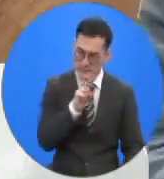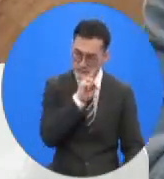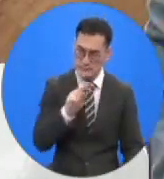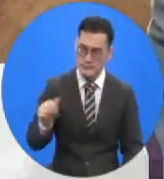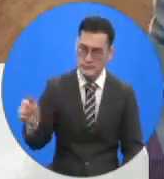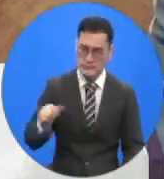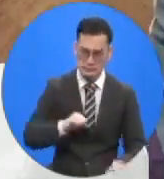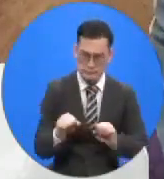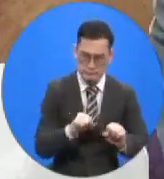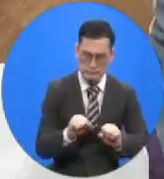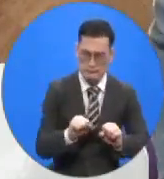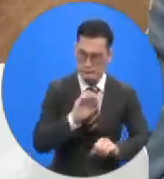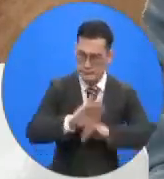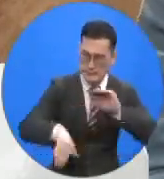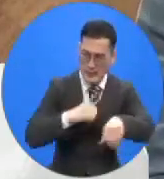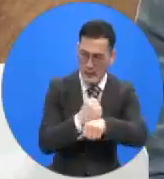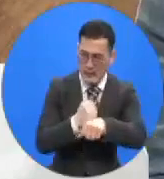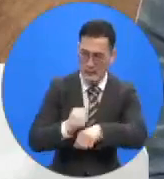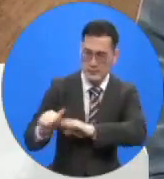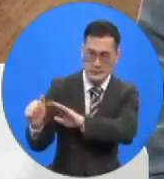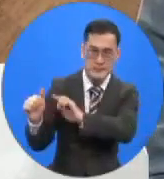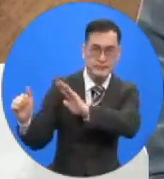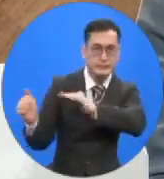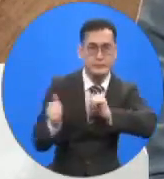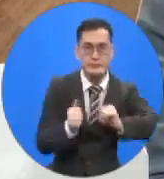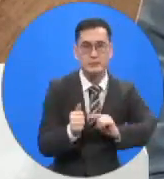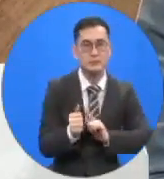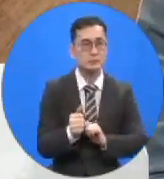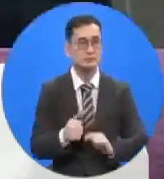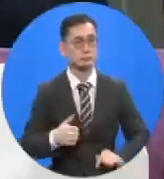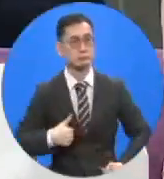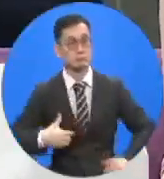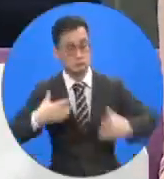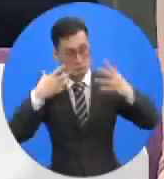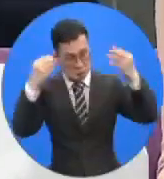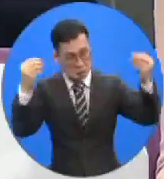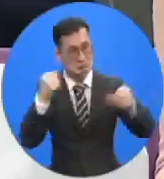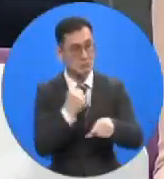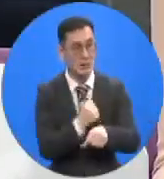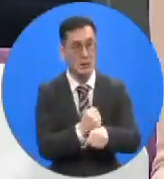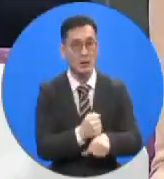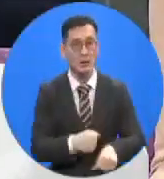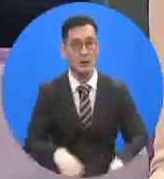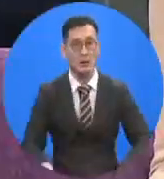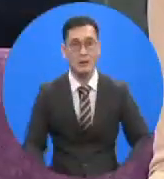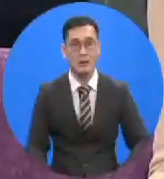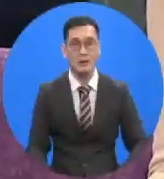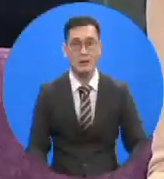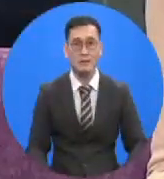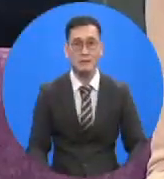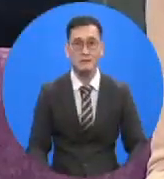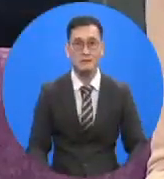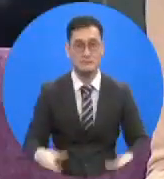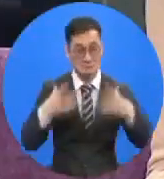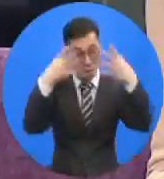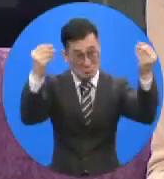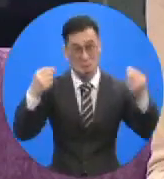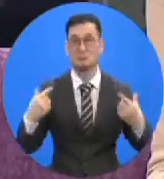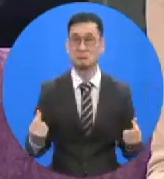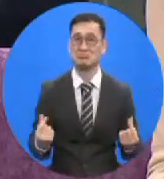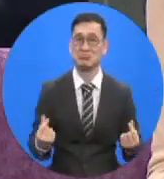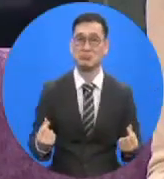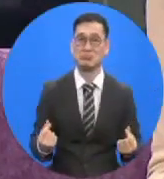공개적으로 다 할 것인지 좀 지켜봐야 될 것 같습니다. 예, 지금 검찰 쪽에서는 청와대가 초법적이다, 법 위에 있다라고 지금 비판을 하고 있는